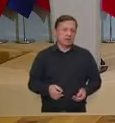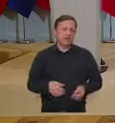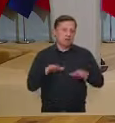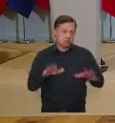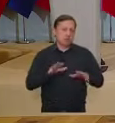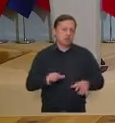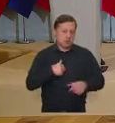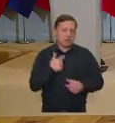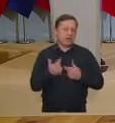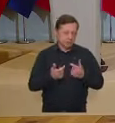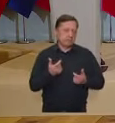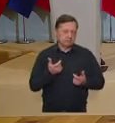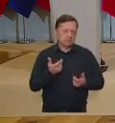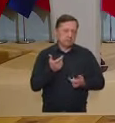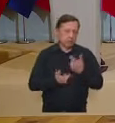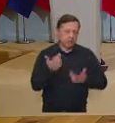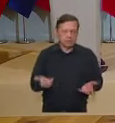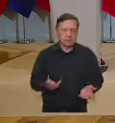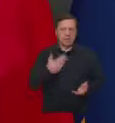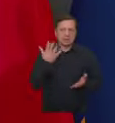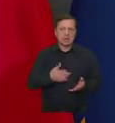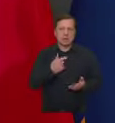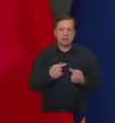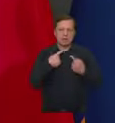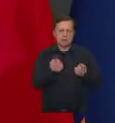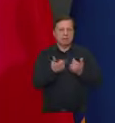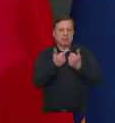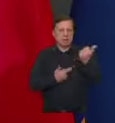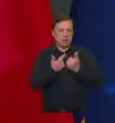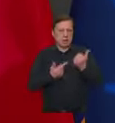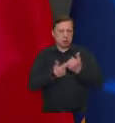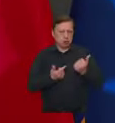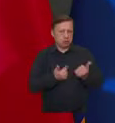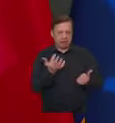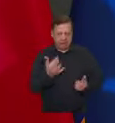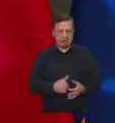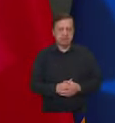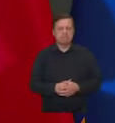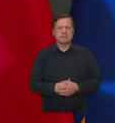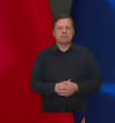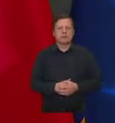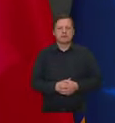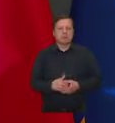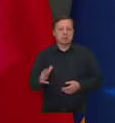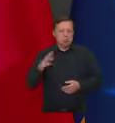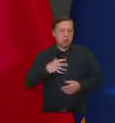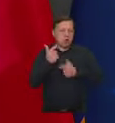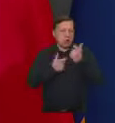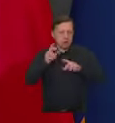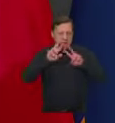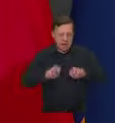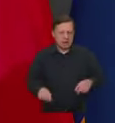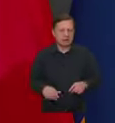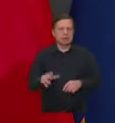zadawane. Ja chciałbym podać kilka liczb, które przeprowadziliśmy analizę, ile